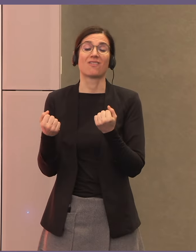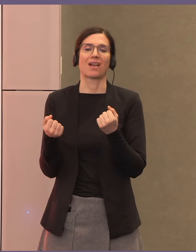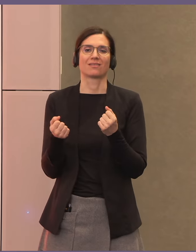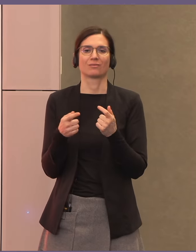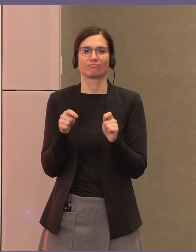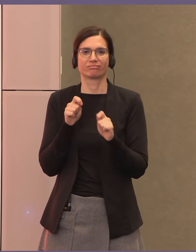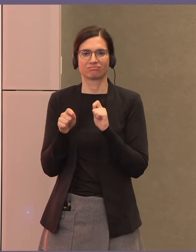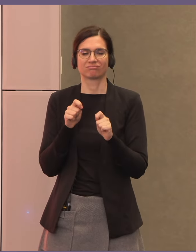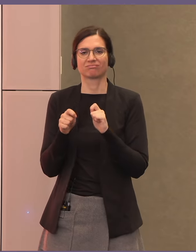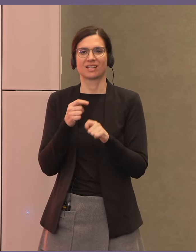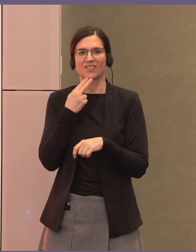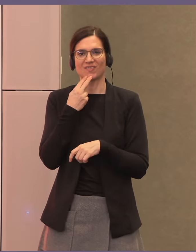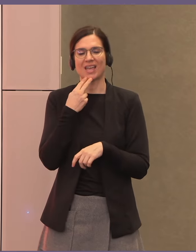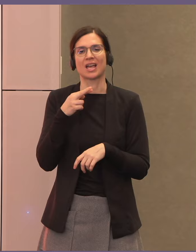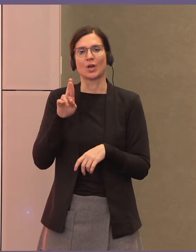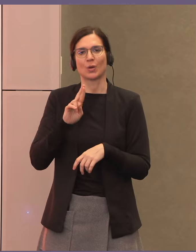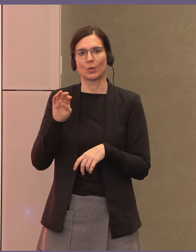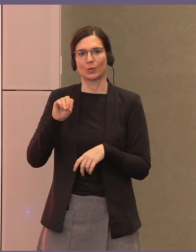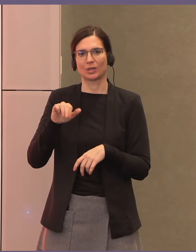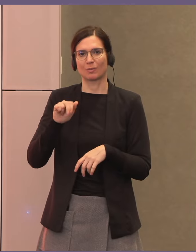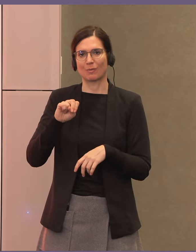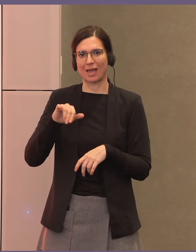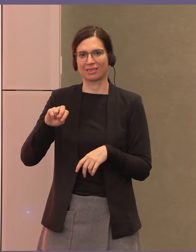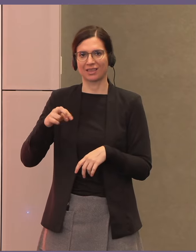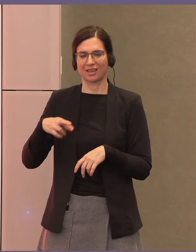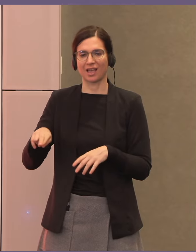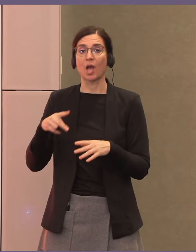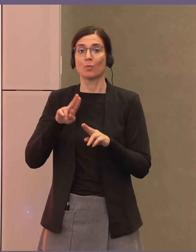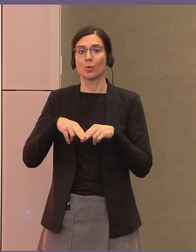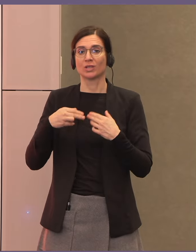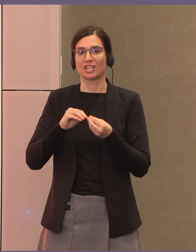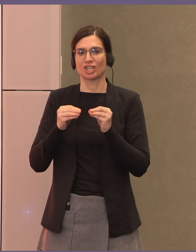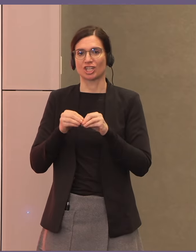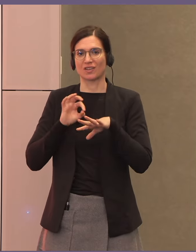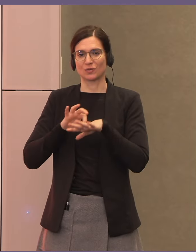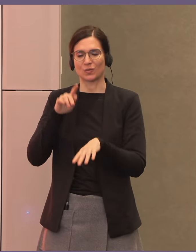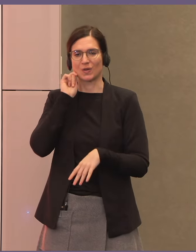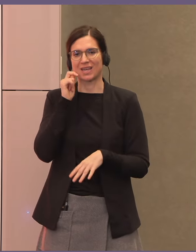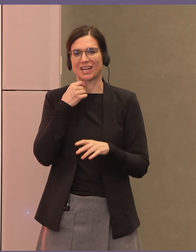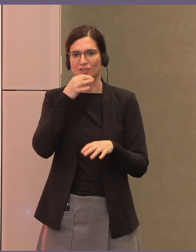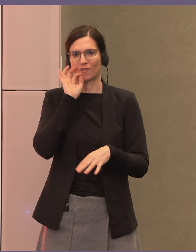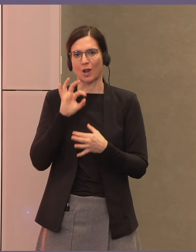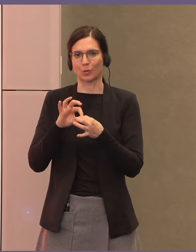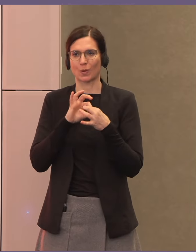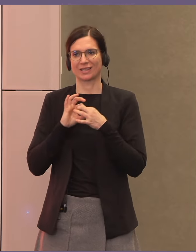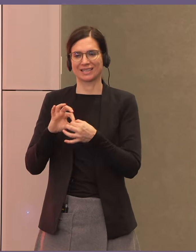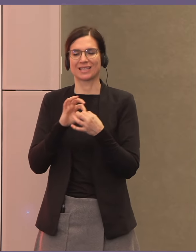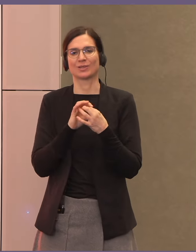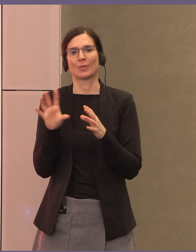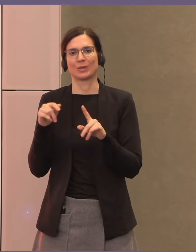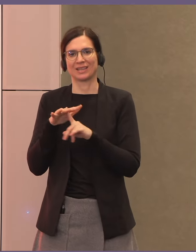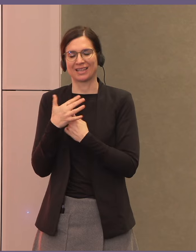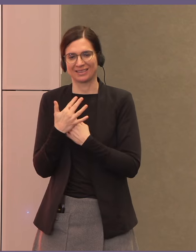moderierend von Ruth Manninger der Bundesgeschäftsführerin der SPÖ Frauenorganisation die sich